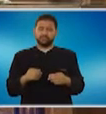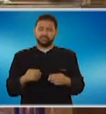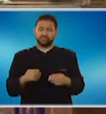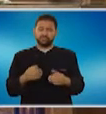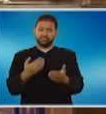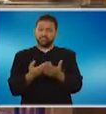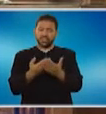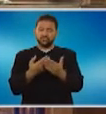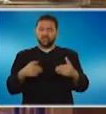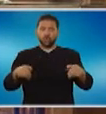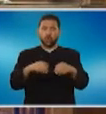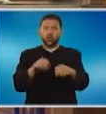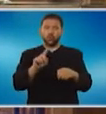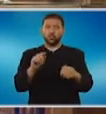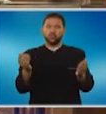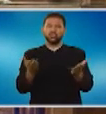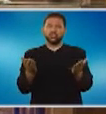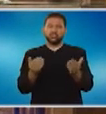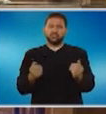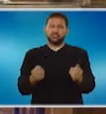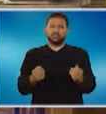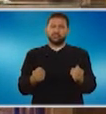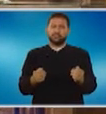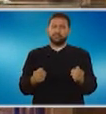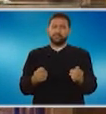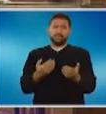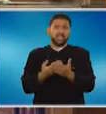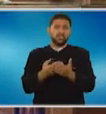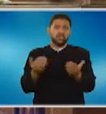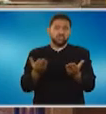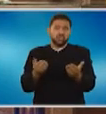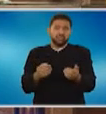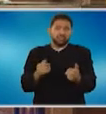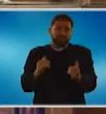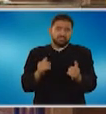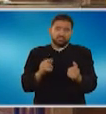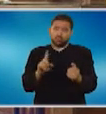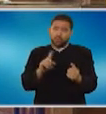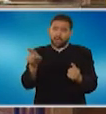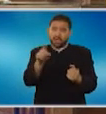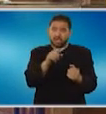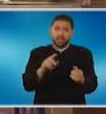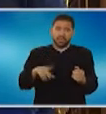o putem face? De ce citesc numai anumiți oameni? E rânduită această...